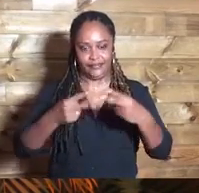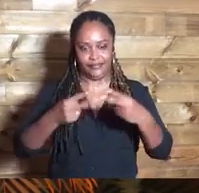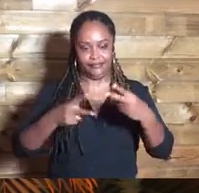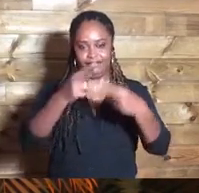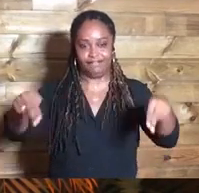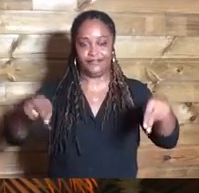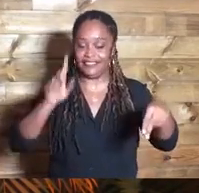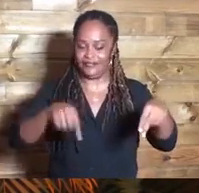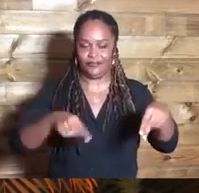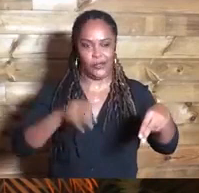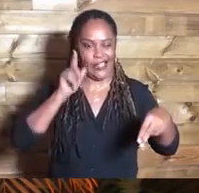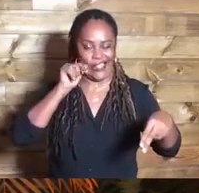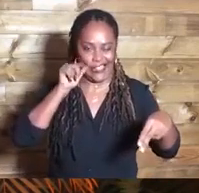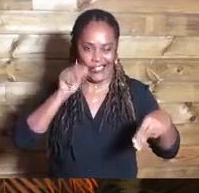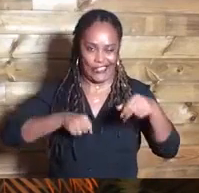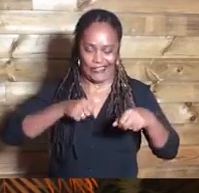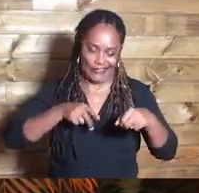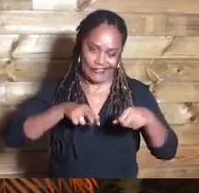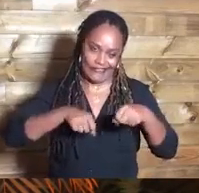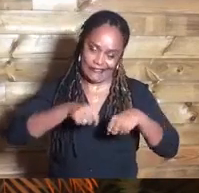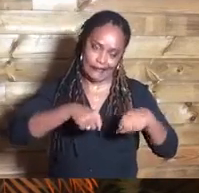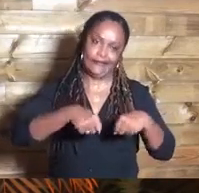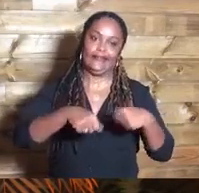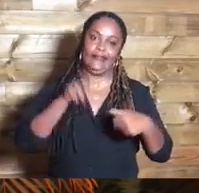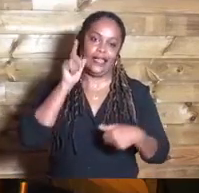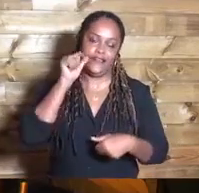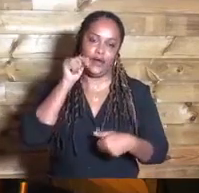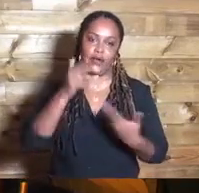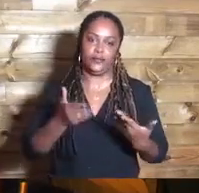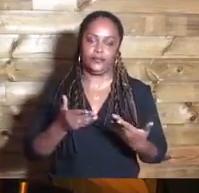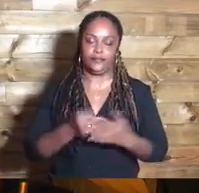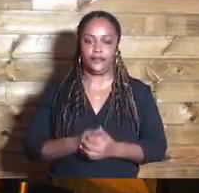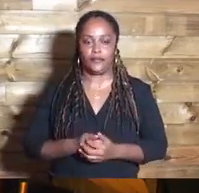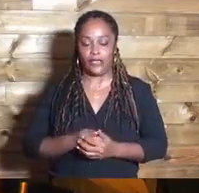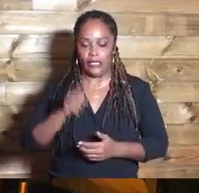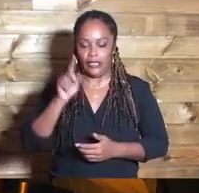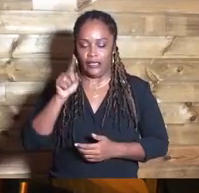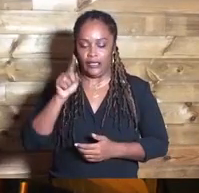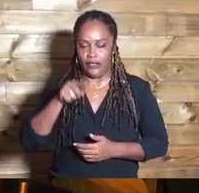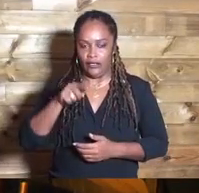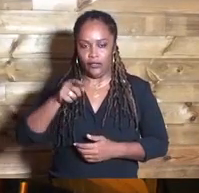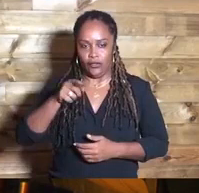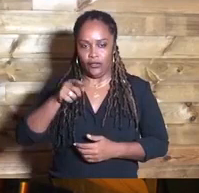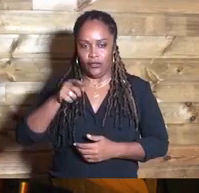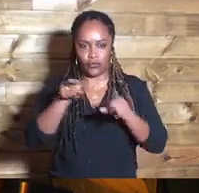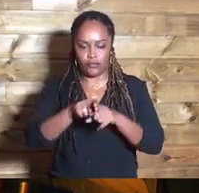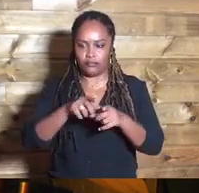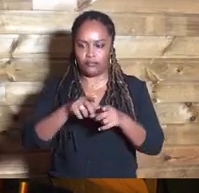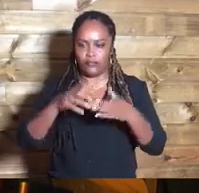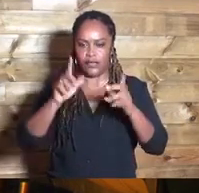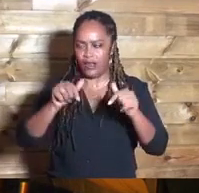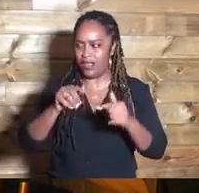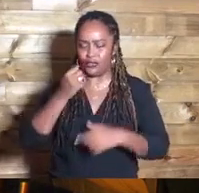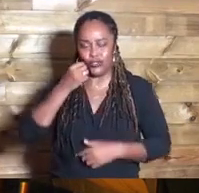cette élection se fait sous le signe du convoi, car nous sommes animés par la certitude qu'il n'y a